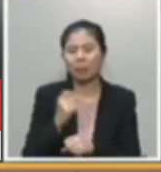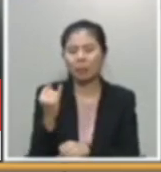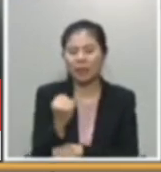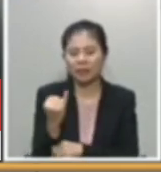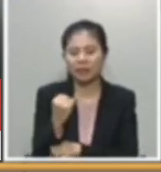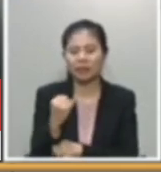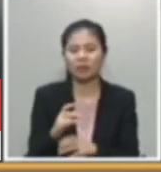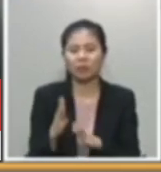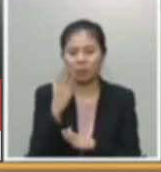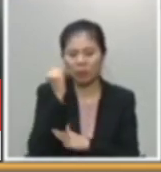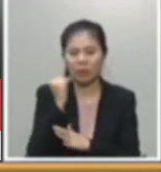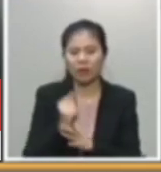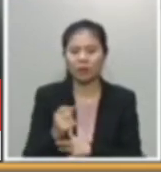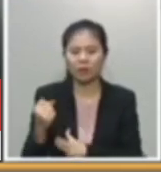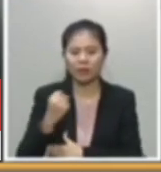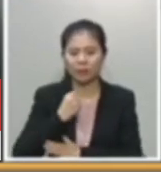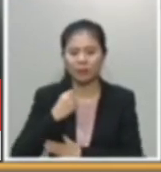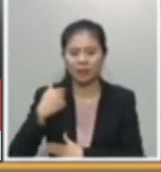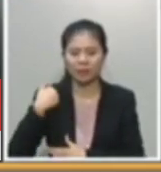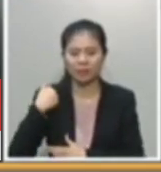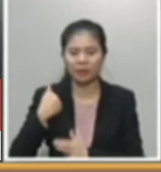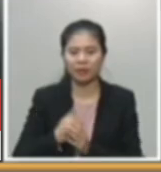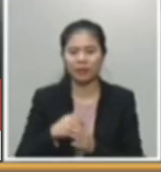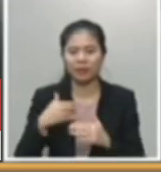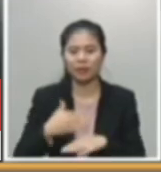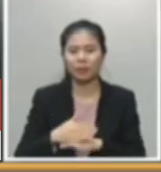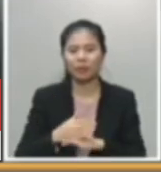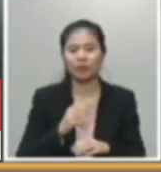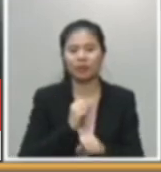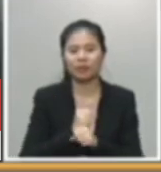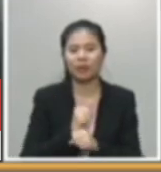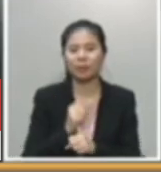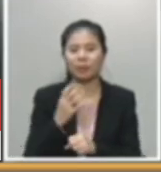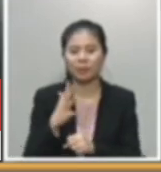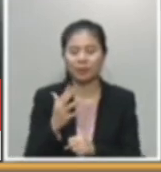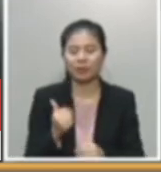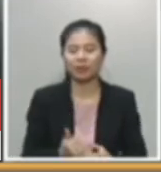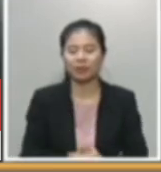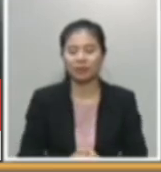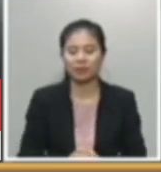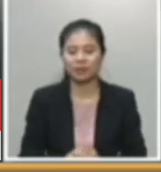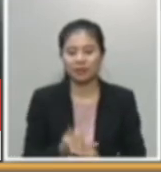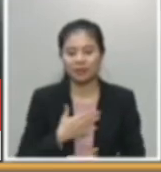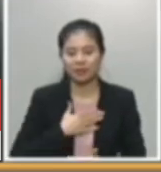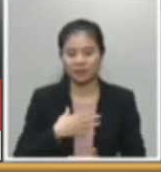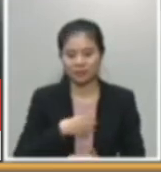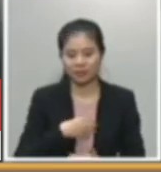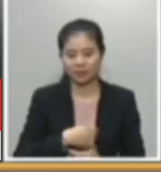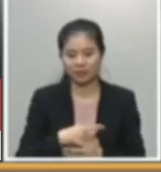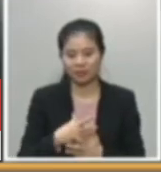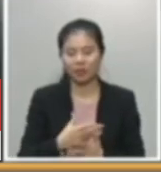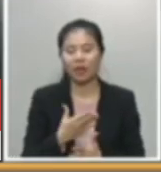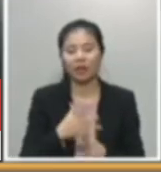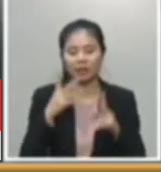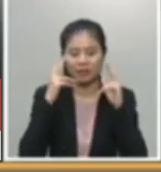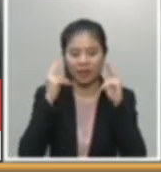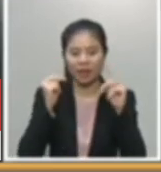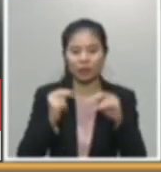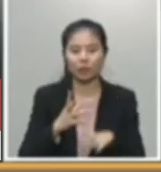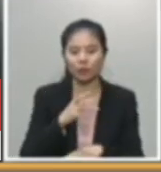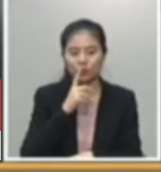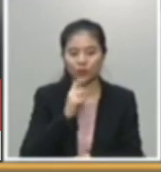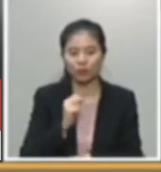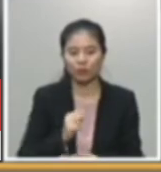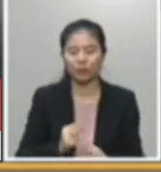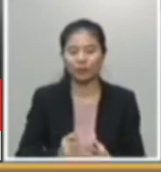คนมีอำนาจสั่งการไม่บูรณาการหรือไม่ดิฉันต้องการคำตอบจากท่านนายกรัฐมนตรี